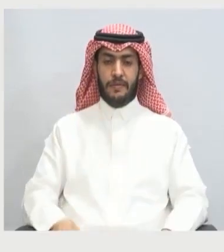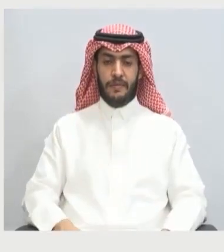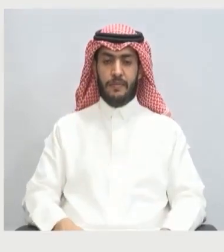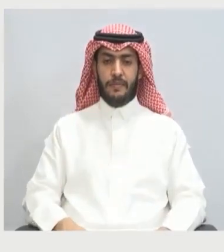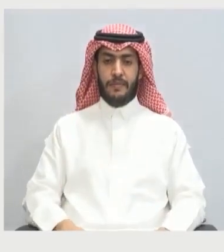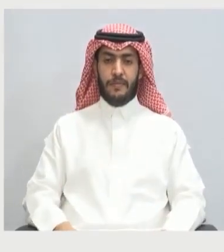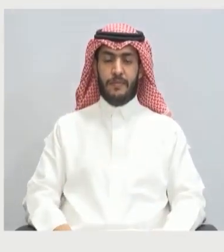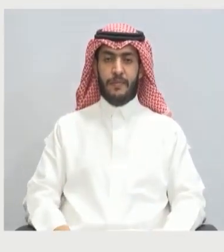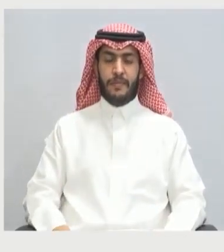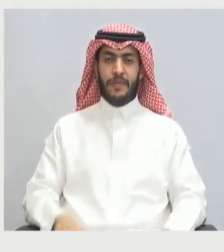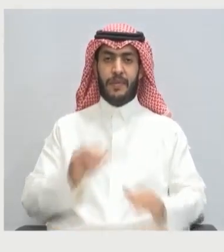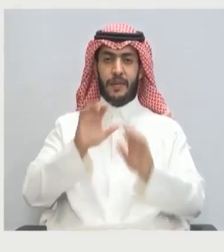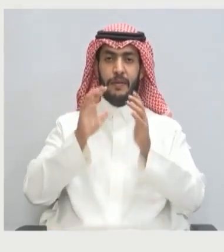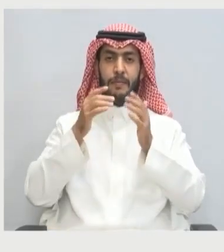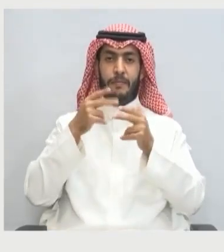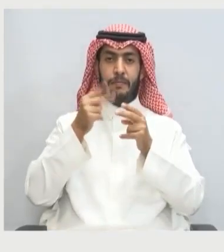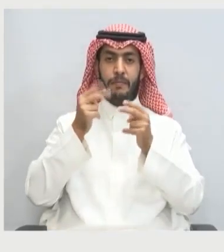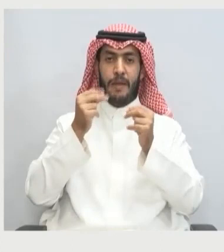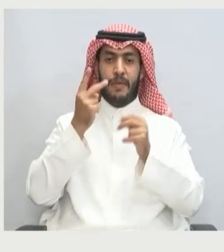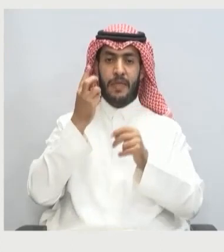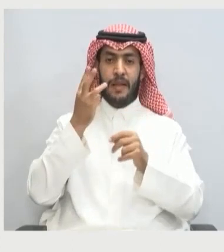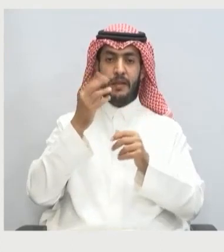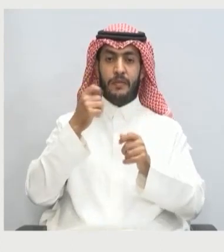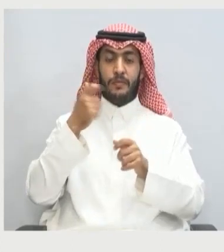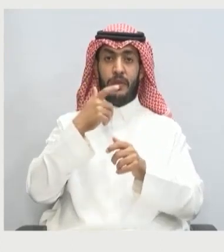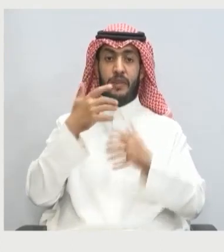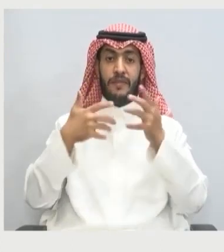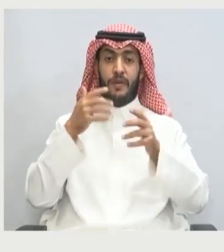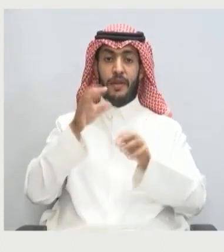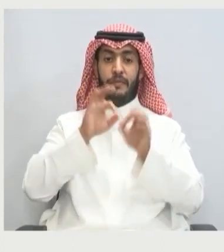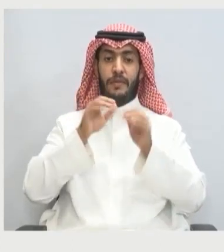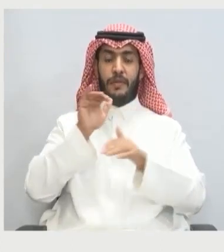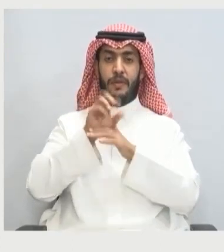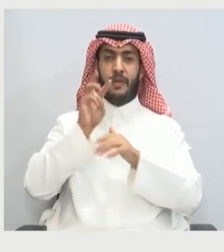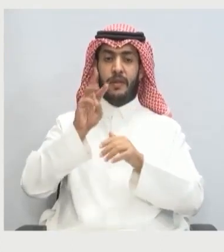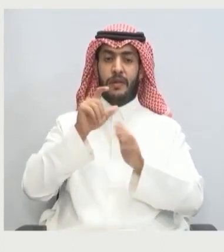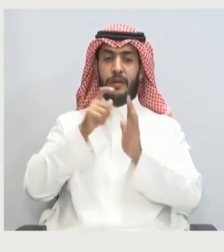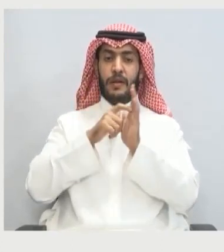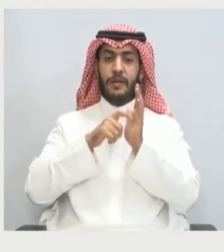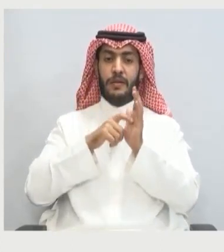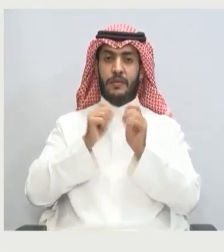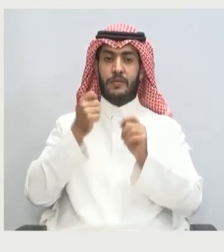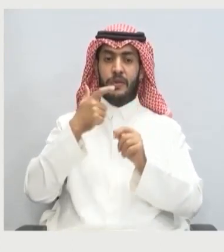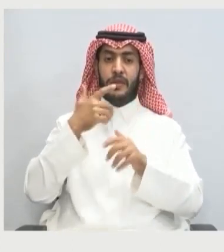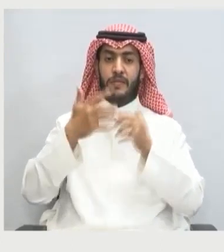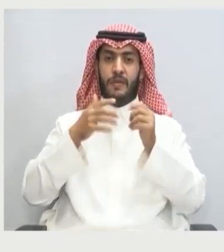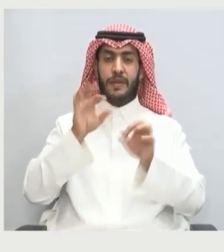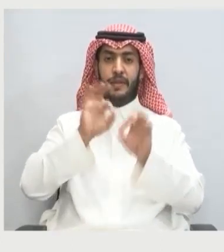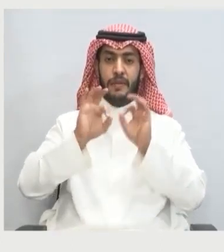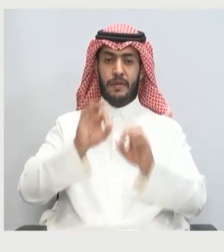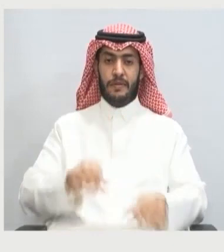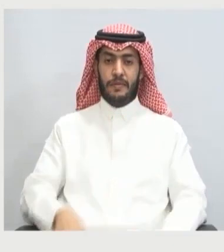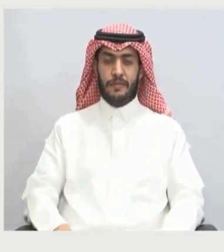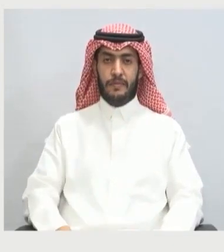الكيميائي نحن في الباب الثالث سرعه التفاعلات الكيميائيه وصلنا الى الدرس الثالث وهو قوانين سرعه التفاعلات